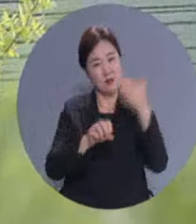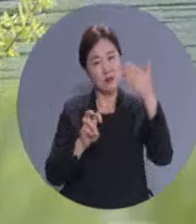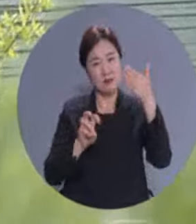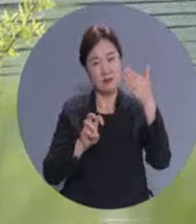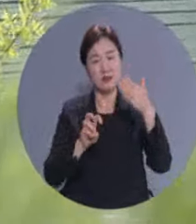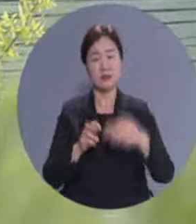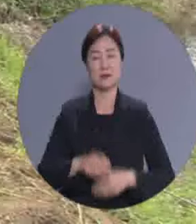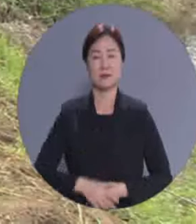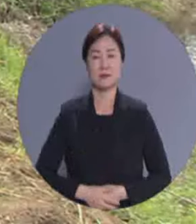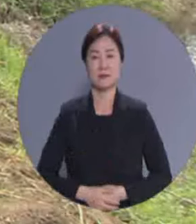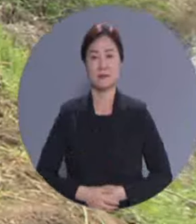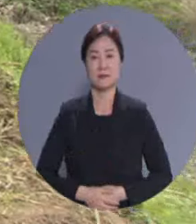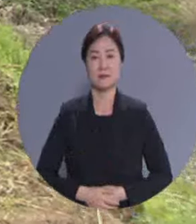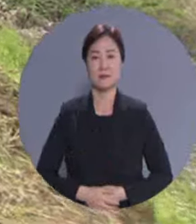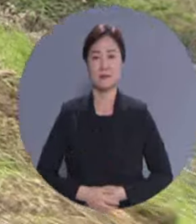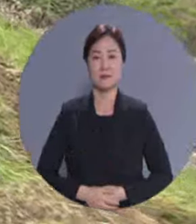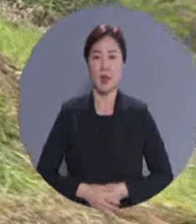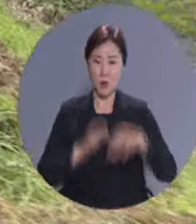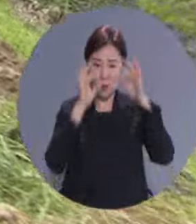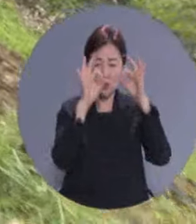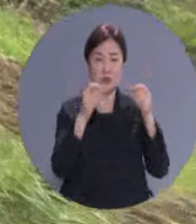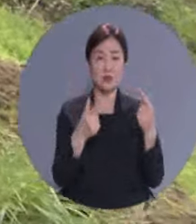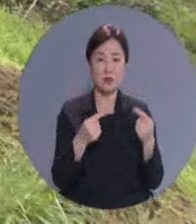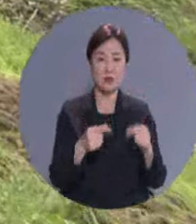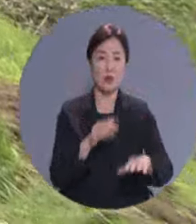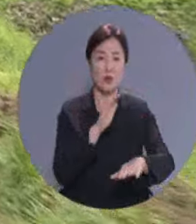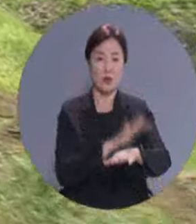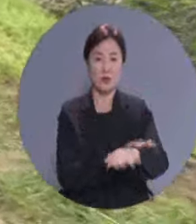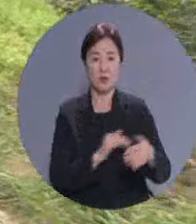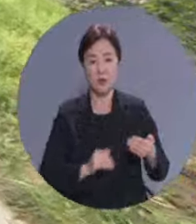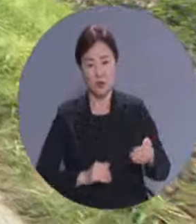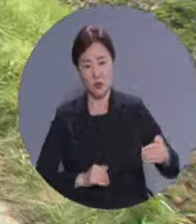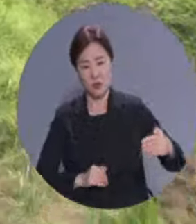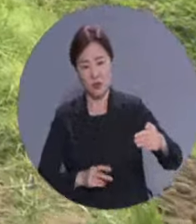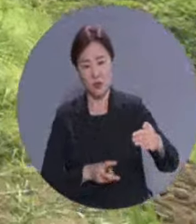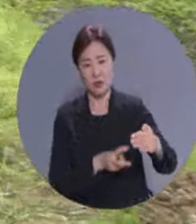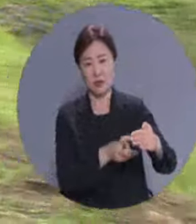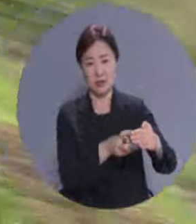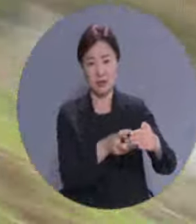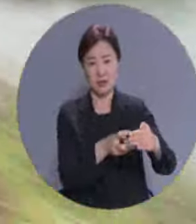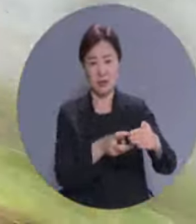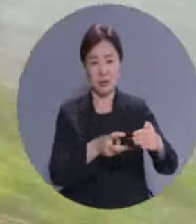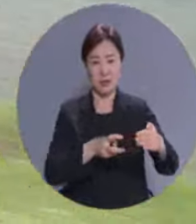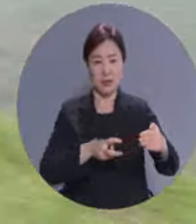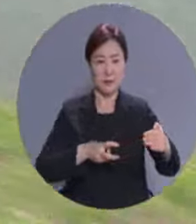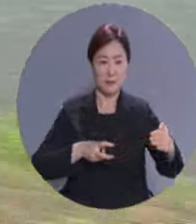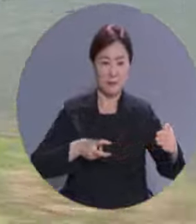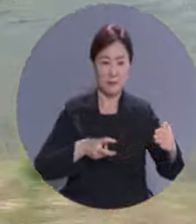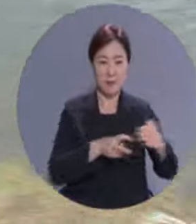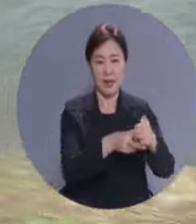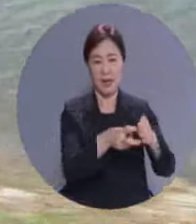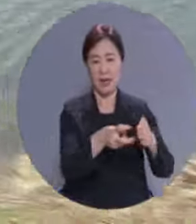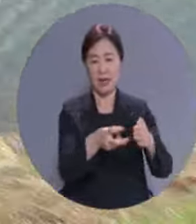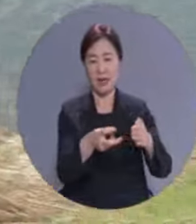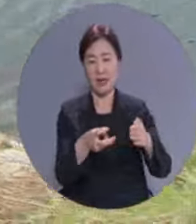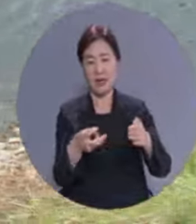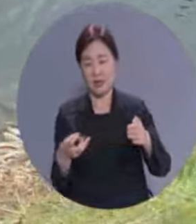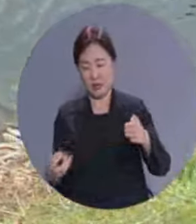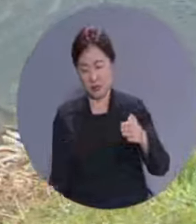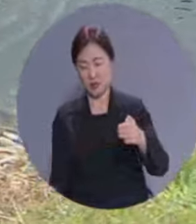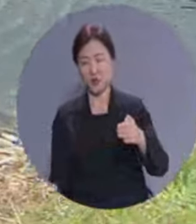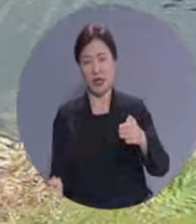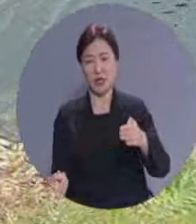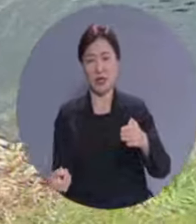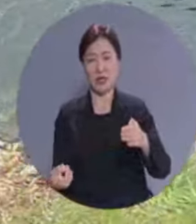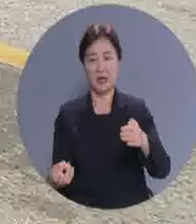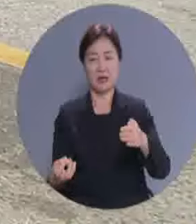반쯤이었습니다. 보시는 것처럼 왼쪽으로 꺾인 도로를 타고 내려오던 차량은 이곳에 있던 가드레일을 들이받고 저수지로